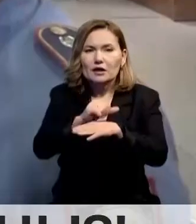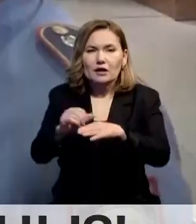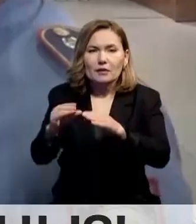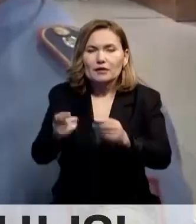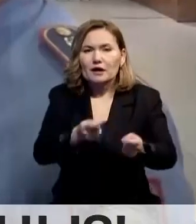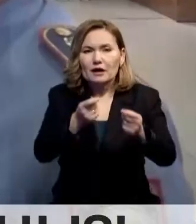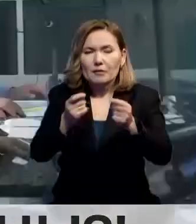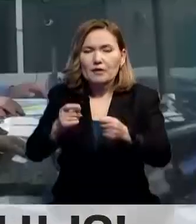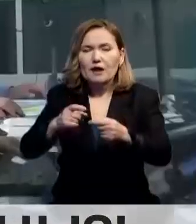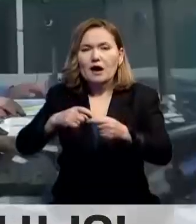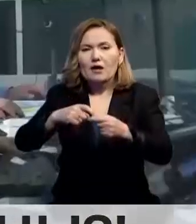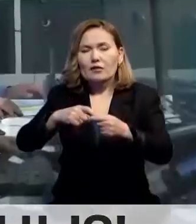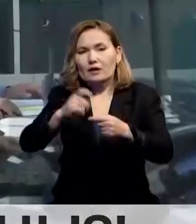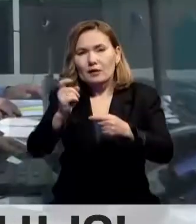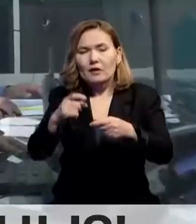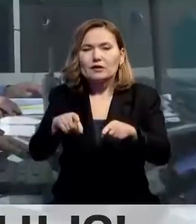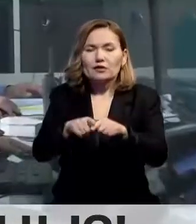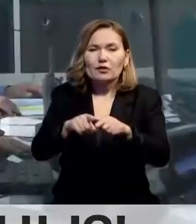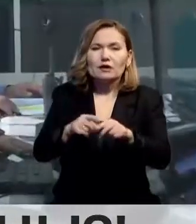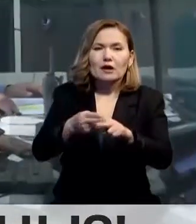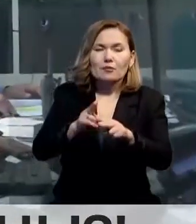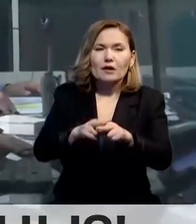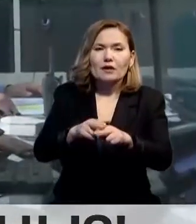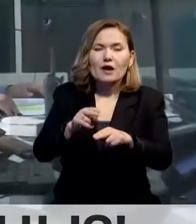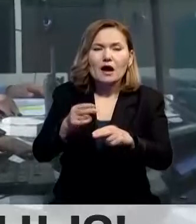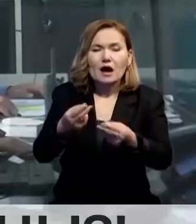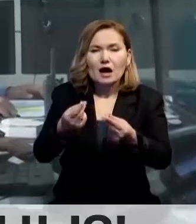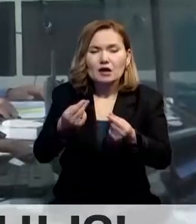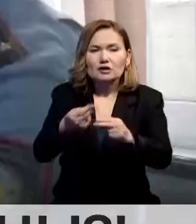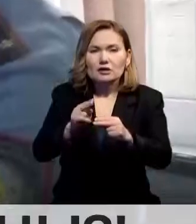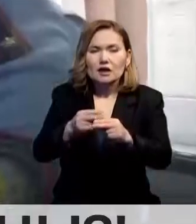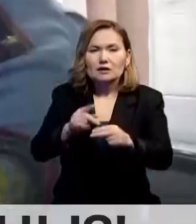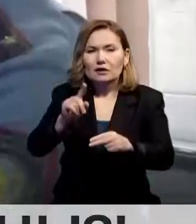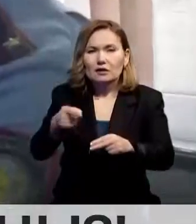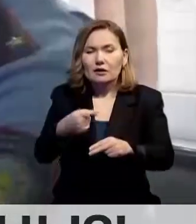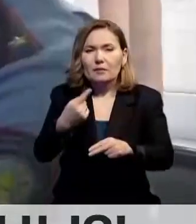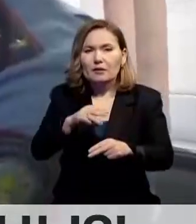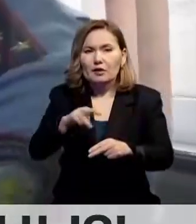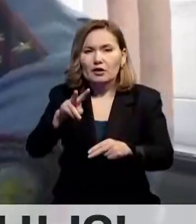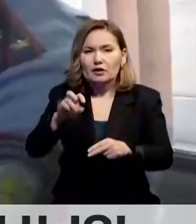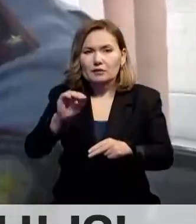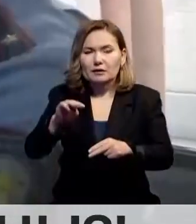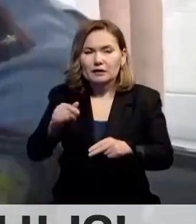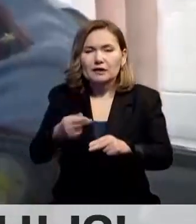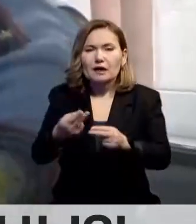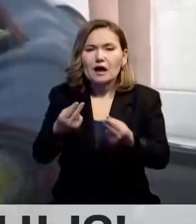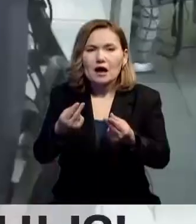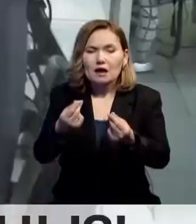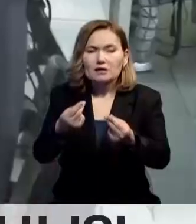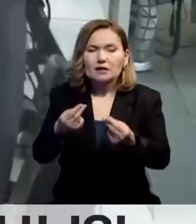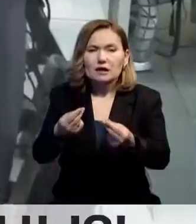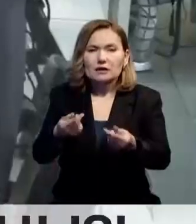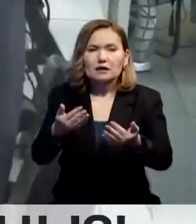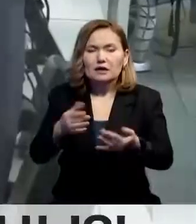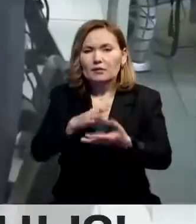бойынша күмәнді қызмет ұсынылған. Яғни 1 миллион 200 мың теңгеге көмектесетінін жазған. Тәртіп сақшылары азаматтарды барлық мәселені